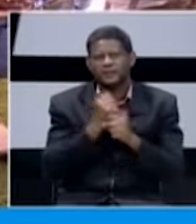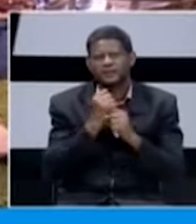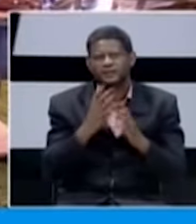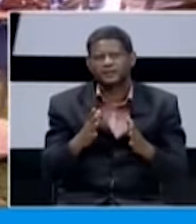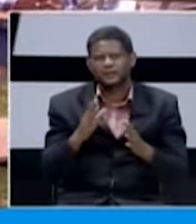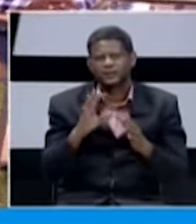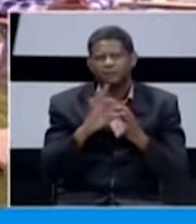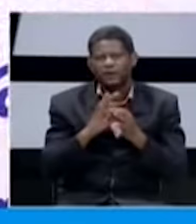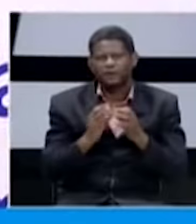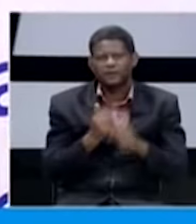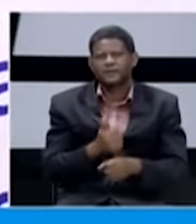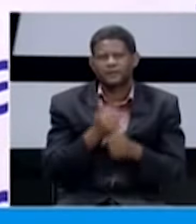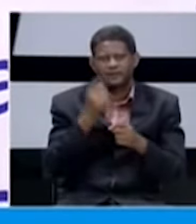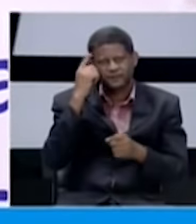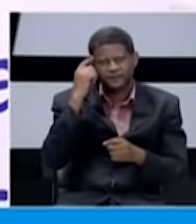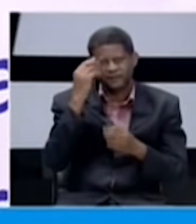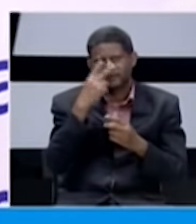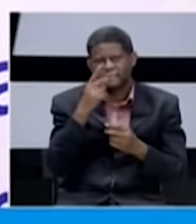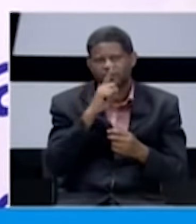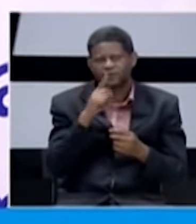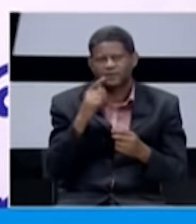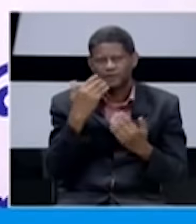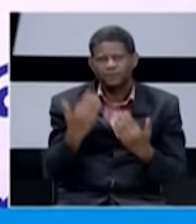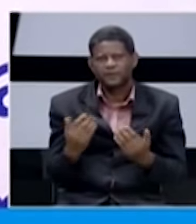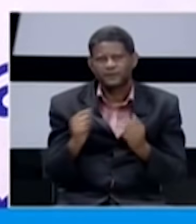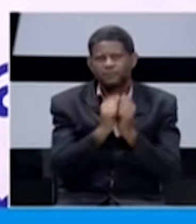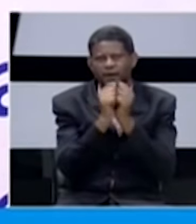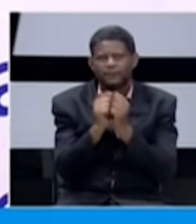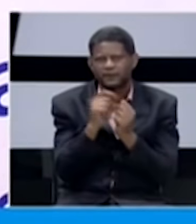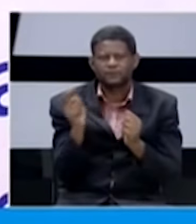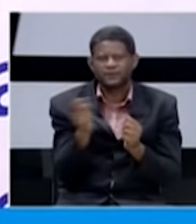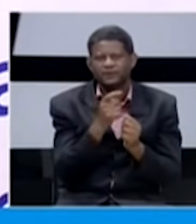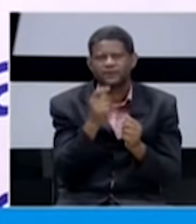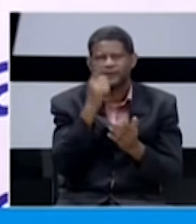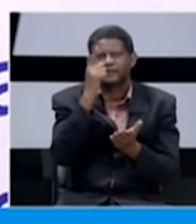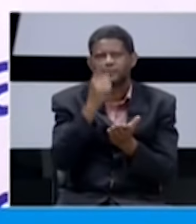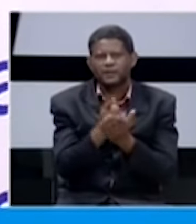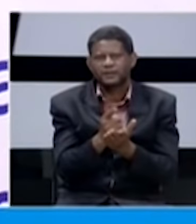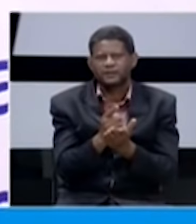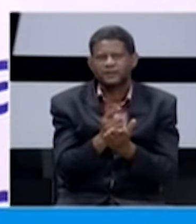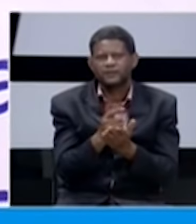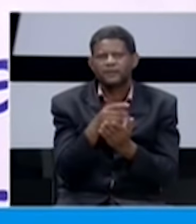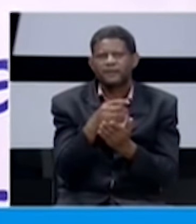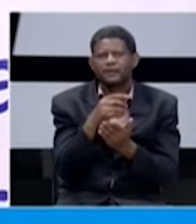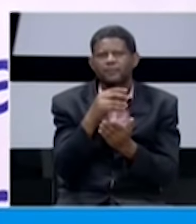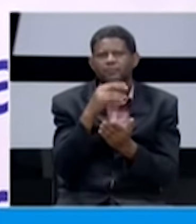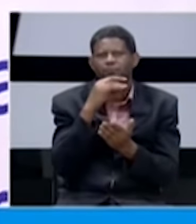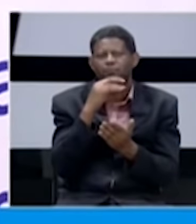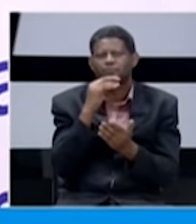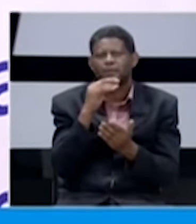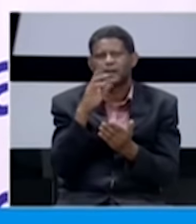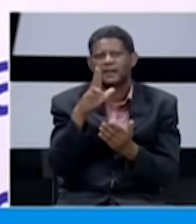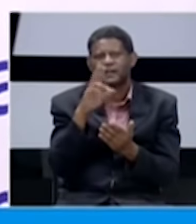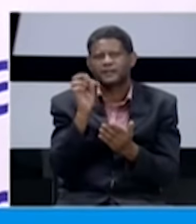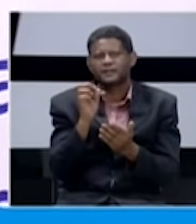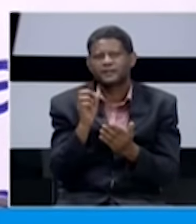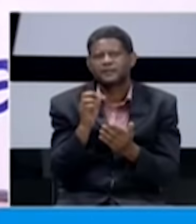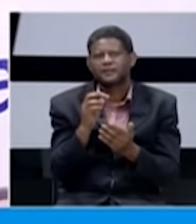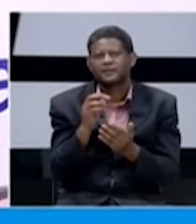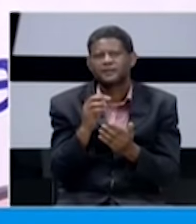ኢሎም እና ሎም መዓንቲ ብሓባር ኮይና ዝመረቕናዮ ናይ ማለት ናይ ማይ ኣቕርቦት